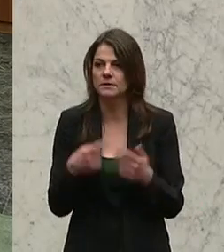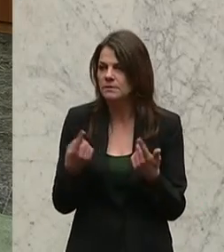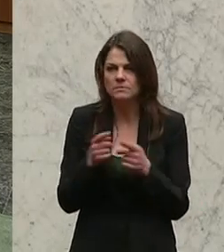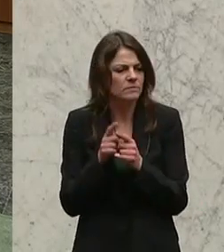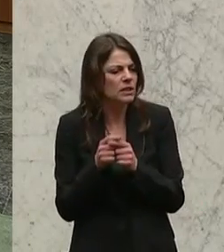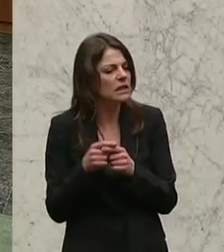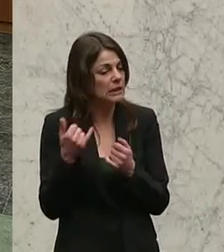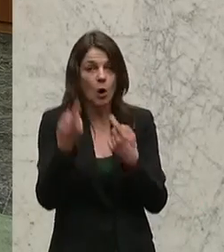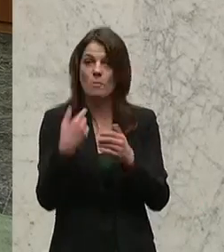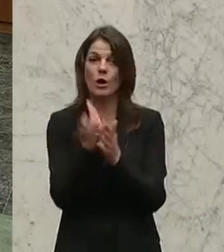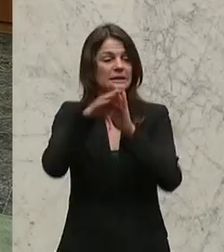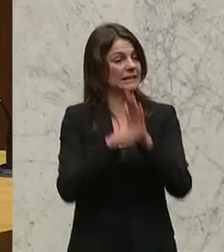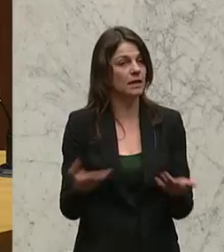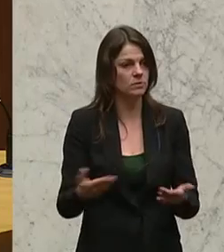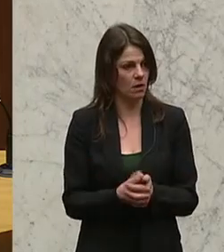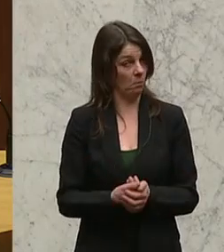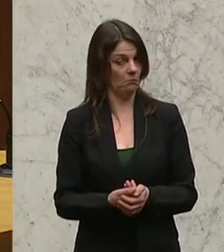das greifen wir auf und jetzt haben wir ein neues Gesetz.